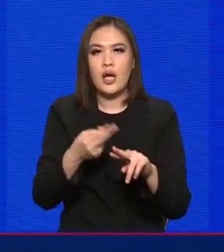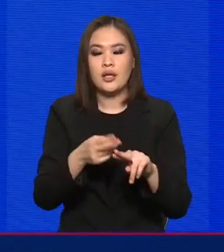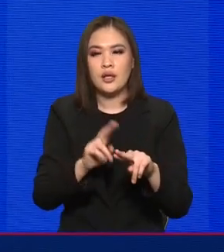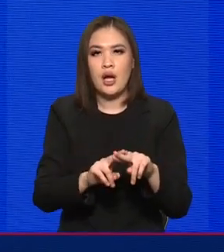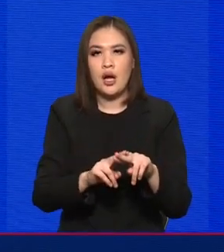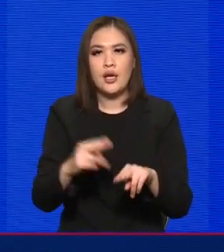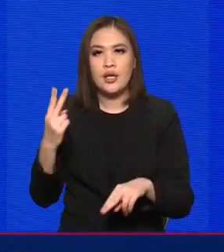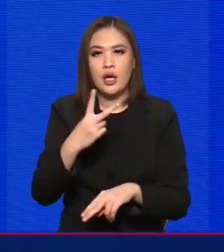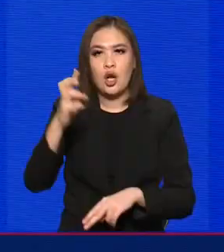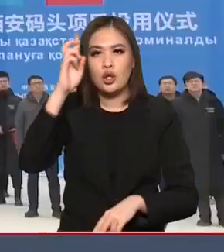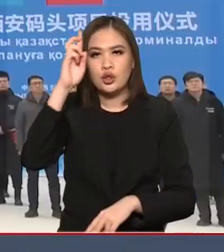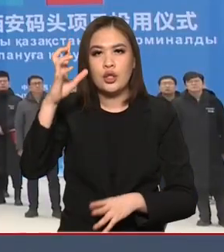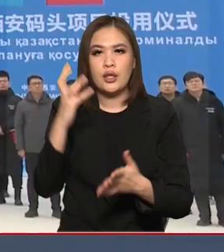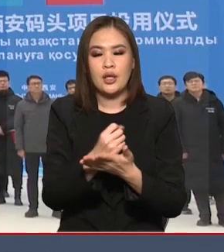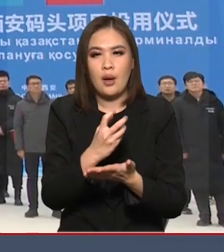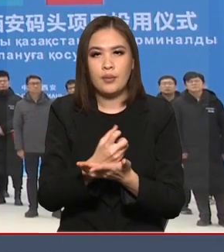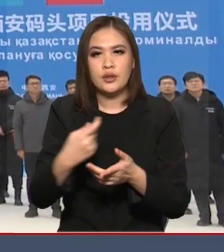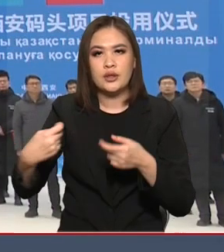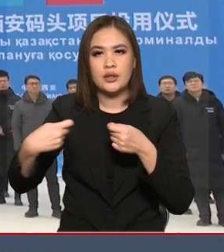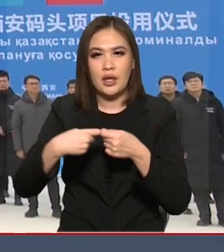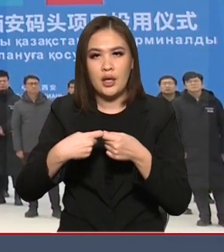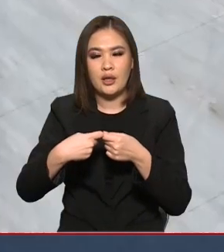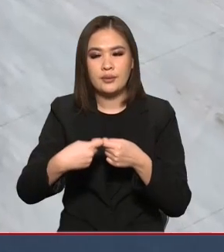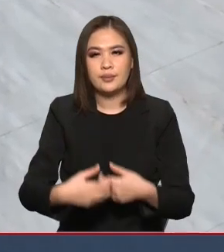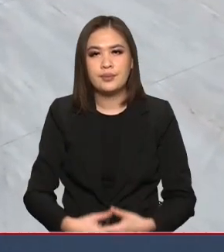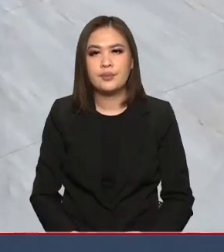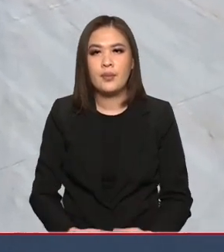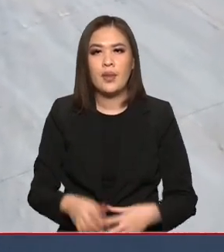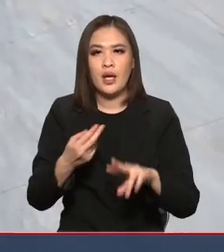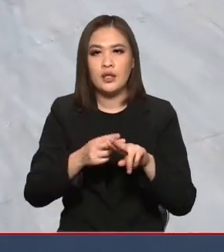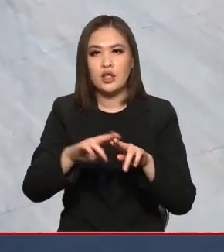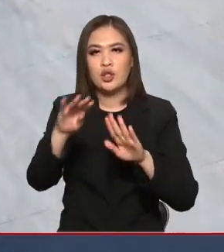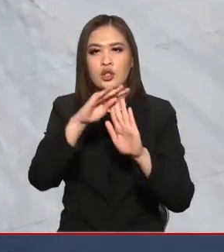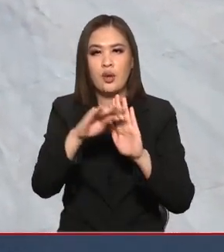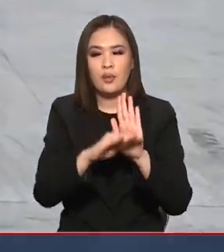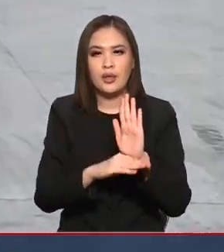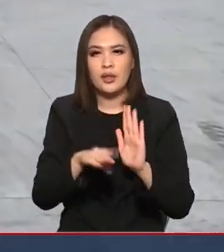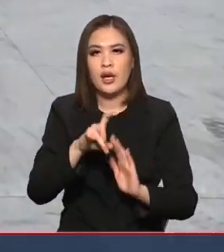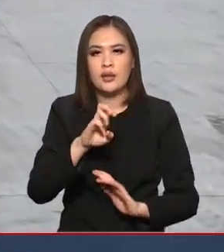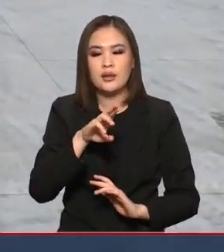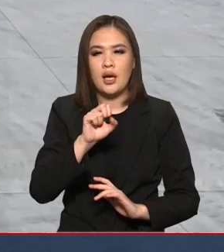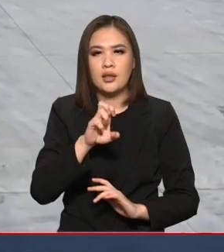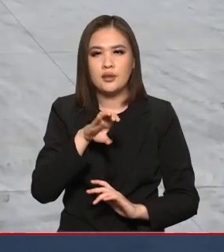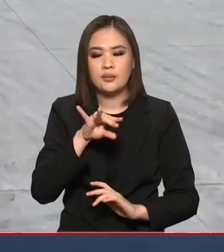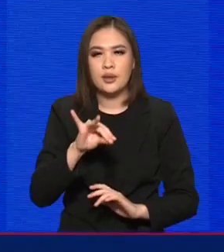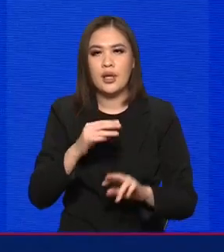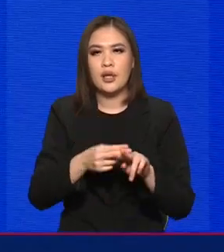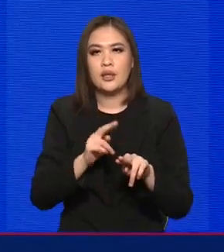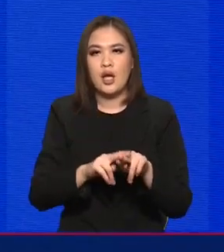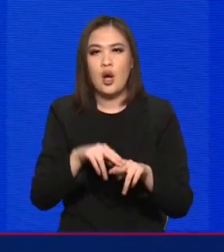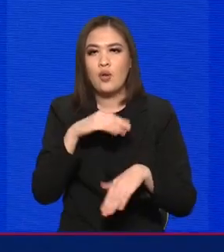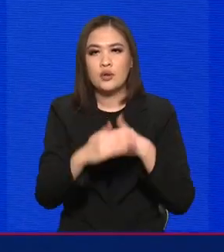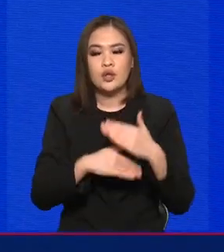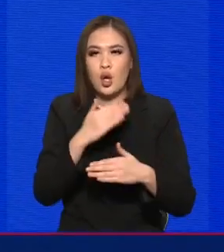ел арасындағы табысты серіктестік нәтижесі. Бұл жоба Транскаспий халықаралық көлік дәлізін